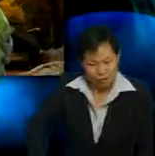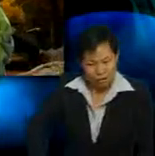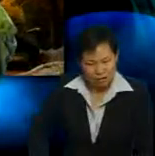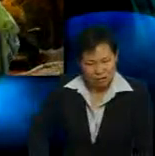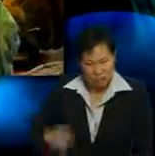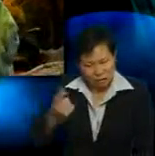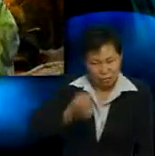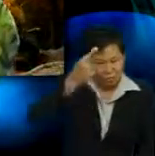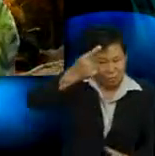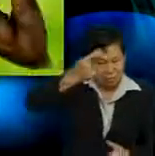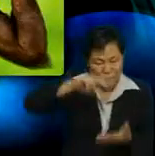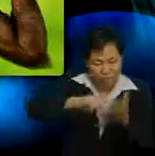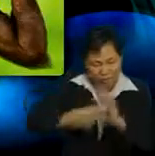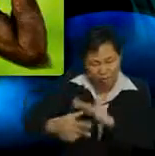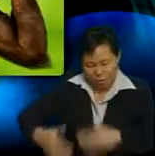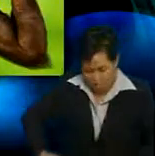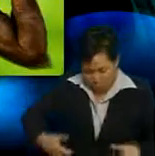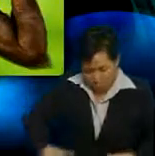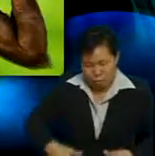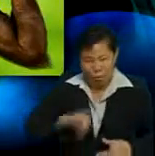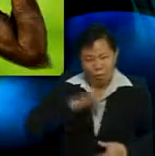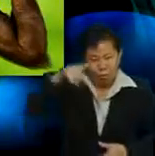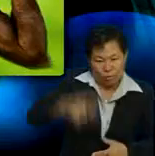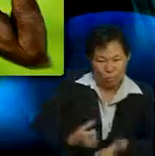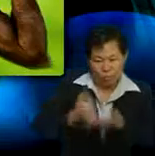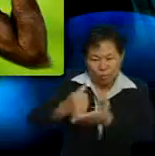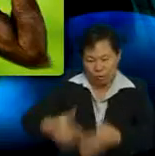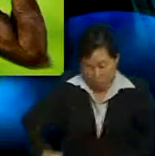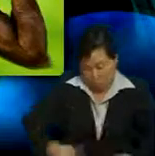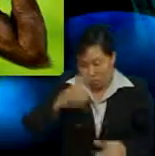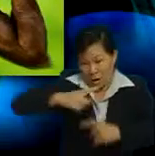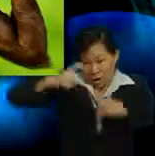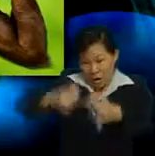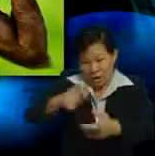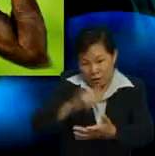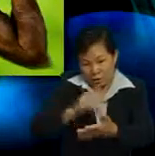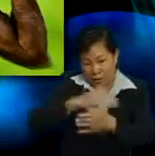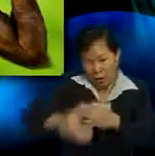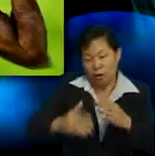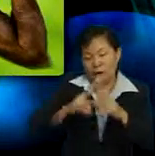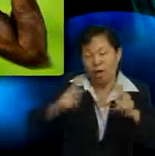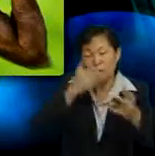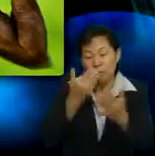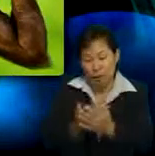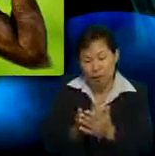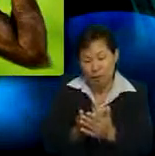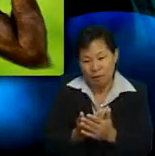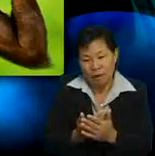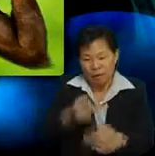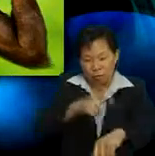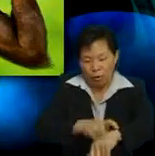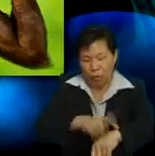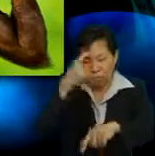Ia faham akan maksud monyet. Aku mesti tolong monyet kerana hadiahnya terlalu baik. Kini tibalah waktunya